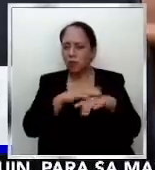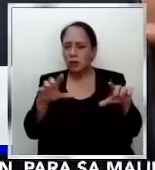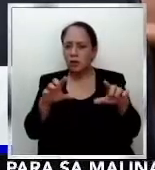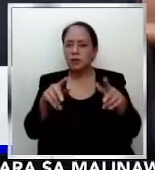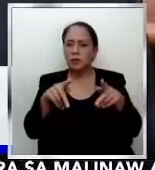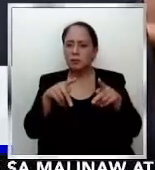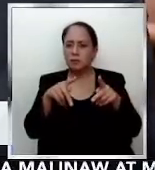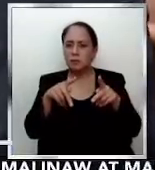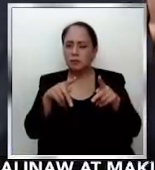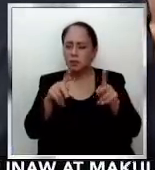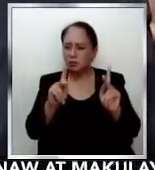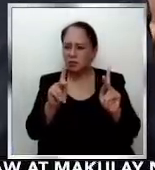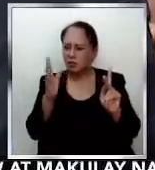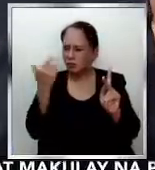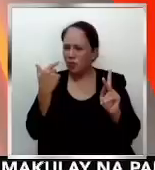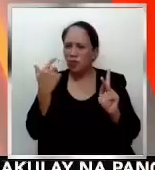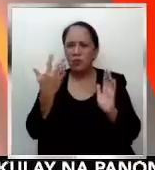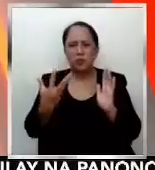lagay?